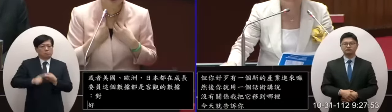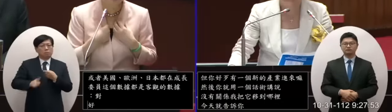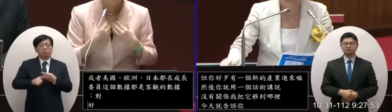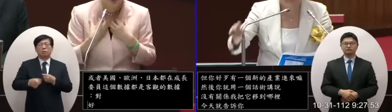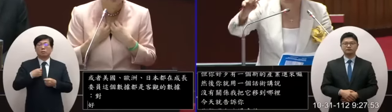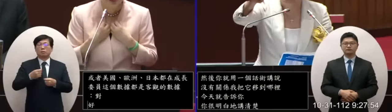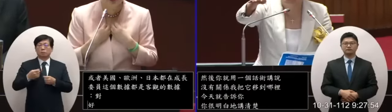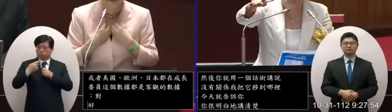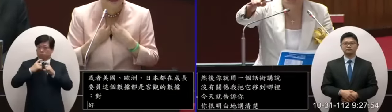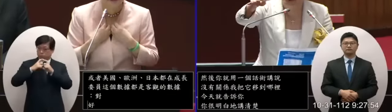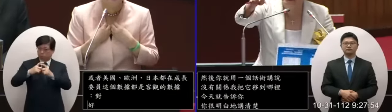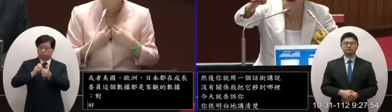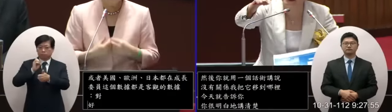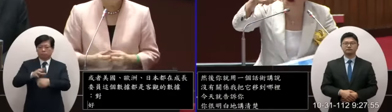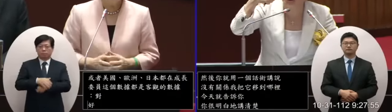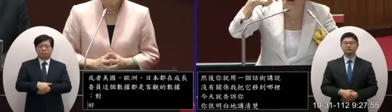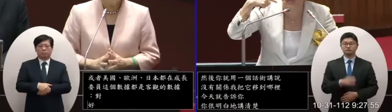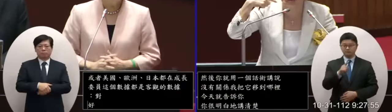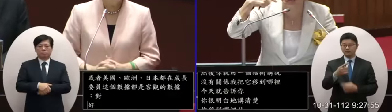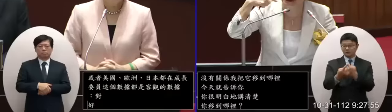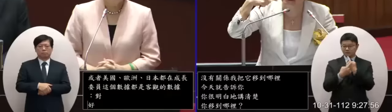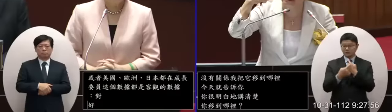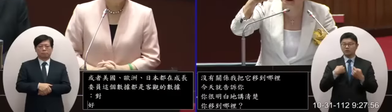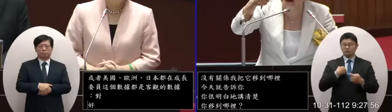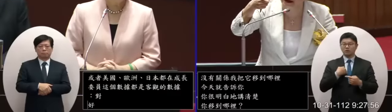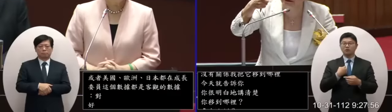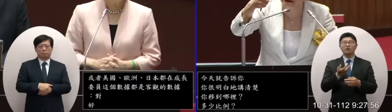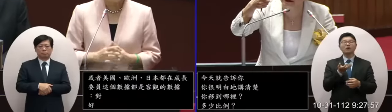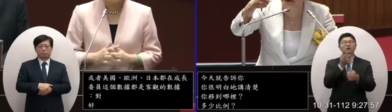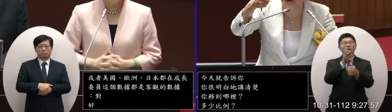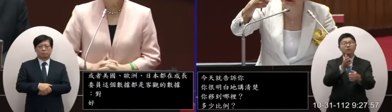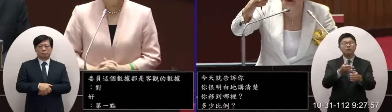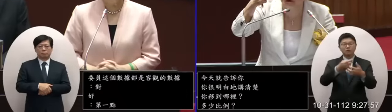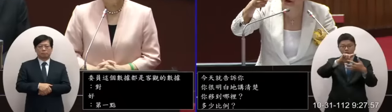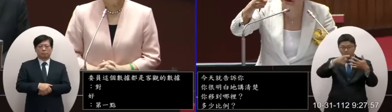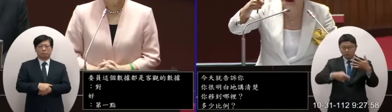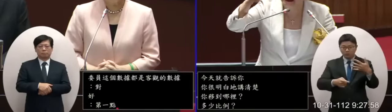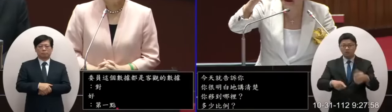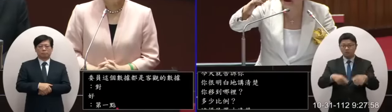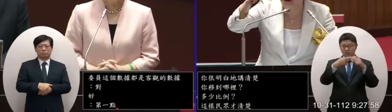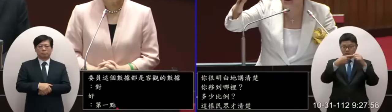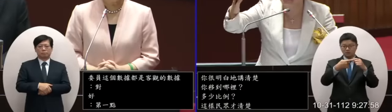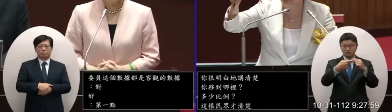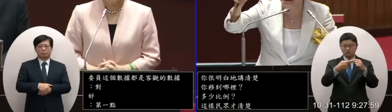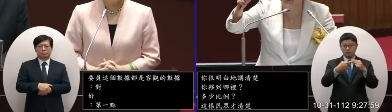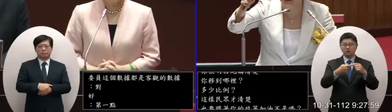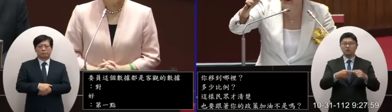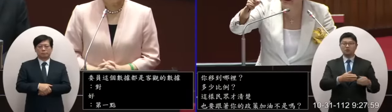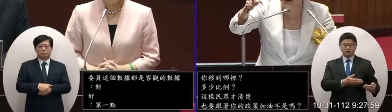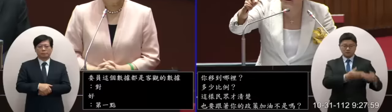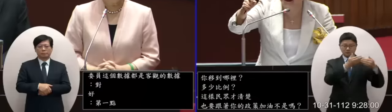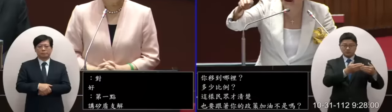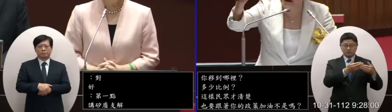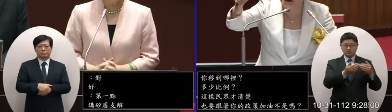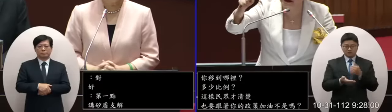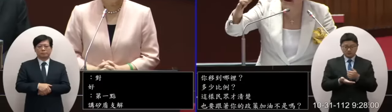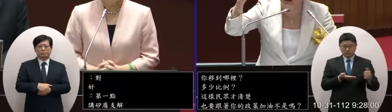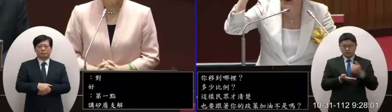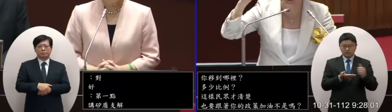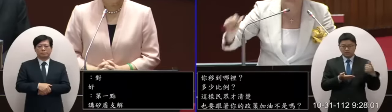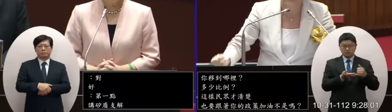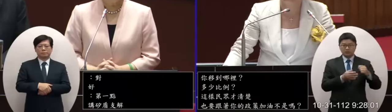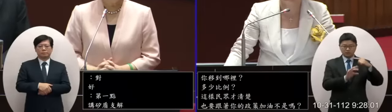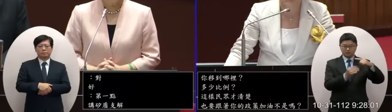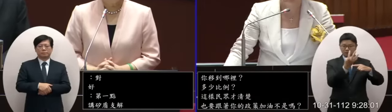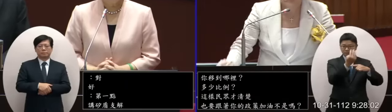现在要回答，所以我要回答。 你要按照我的顺序啊！我现在问你的顺序是从你要把中国大陆的出口，你要减